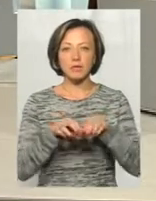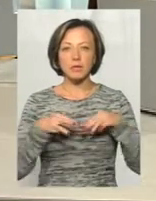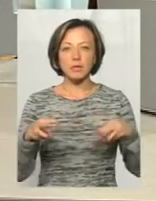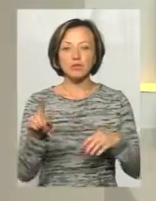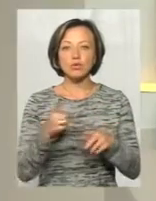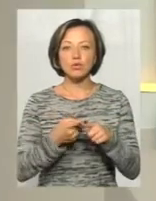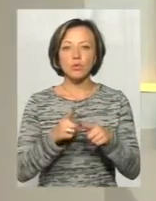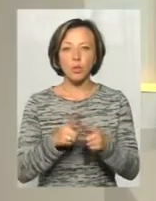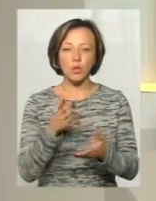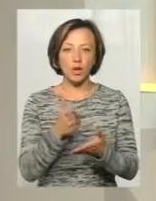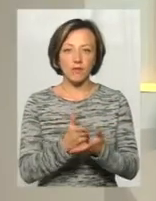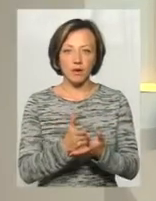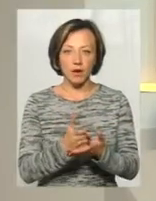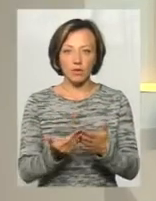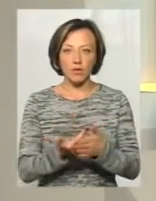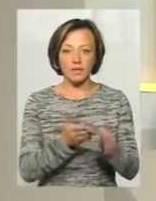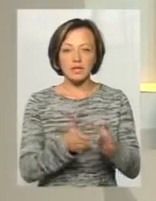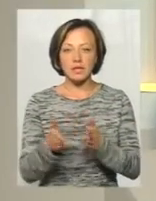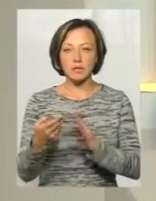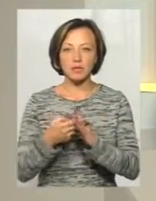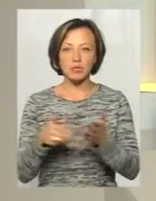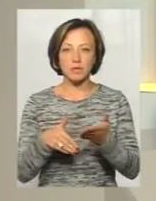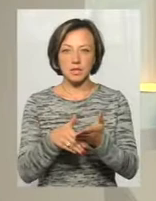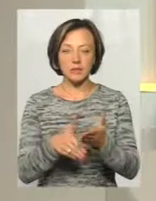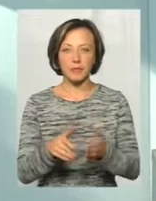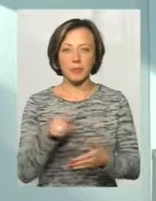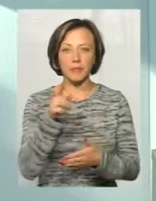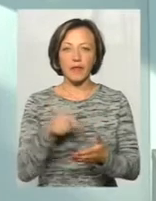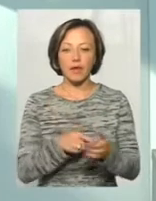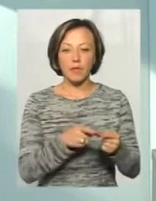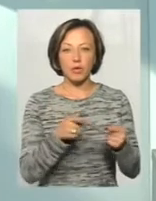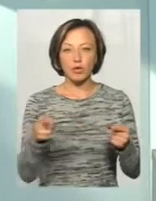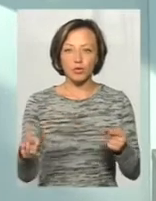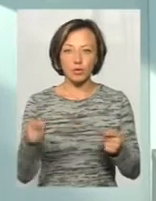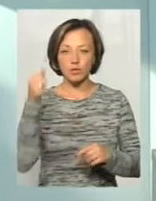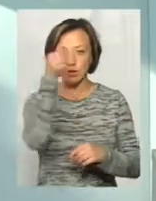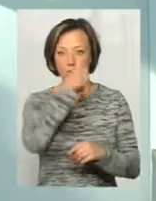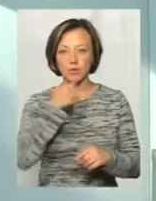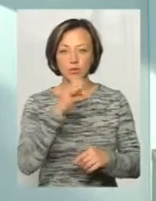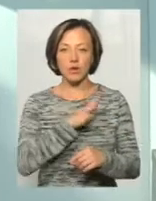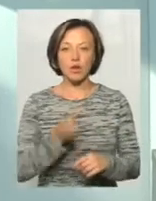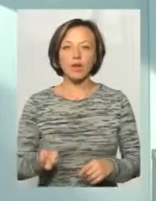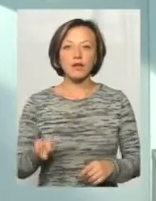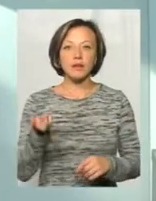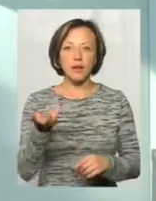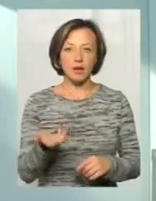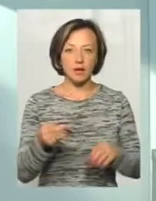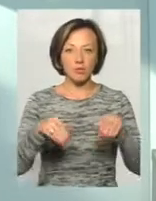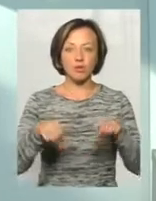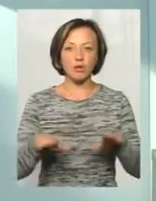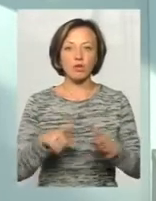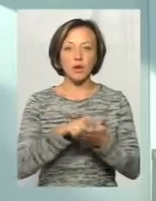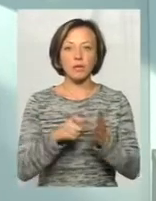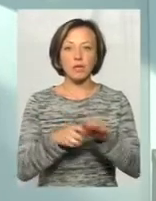собою являє все ж таки нова система субсидій? Ну, впродовж поточного року вже було декілька постанов